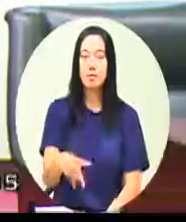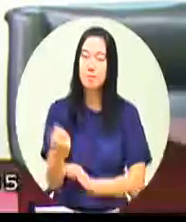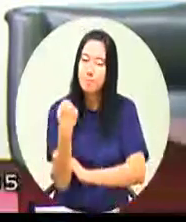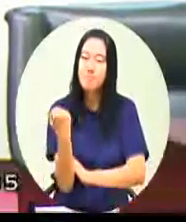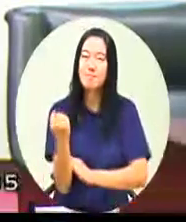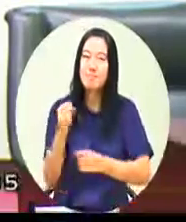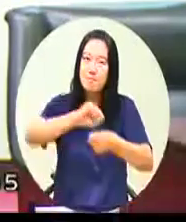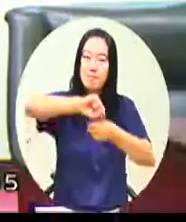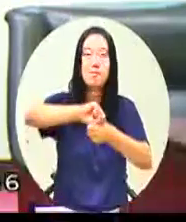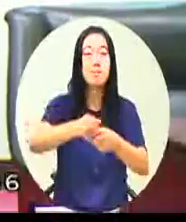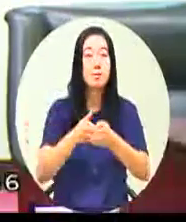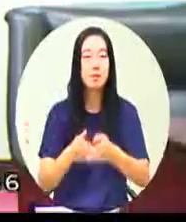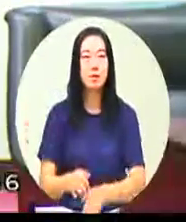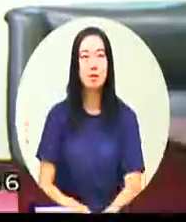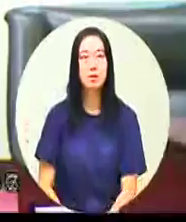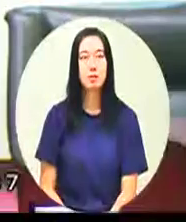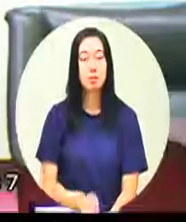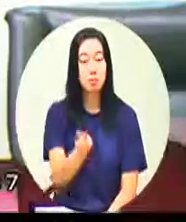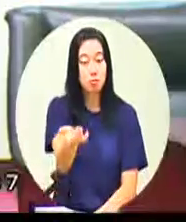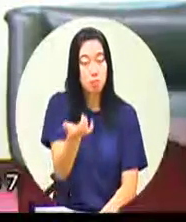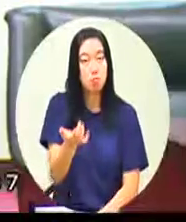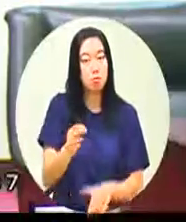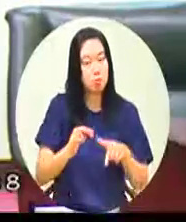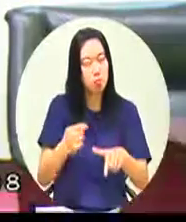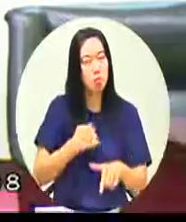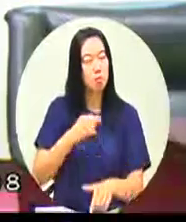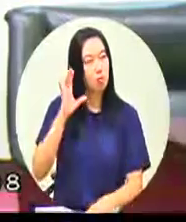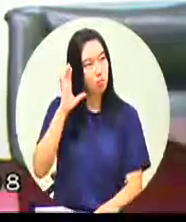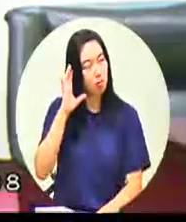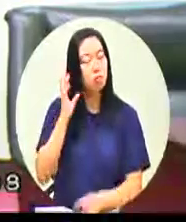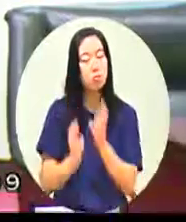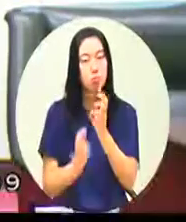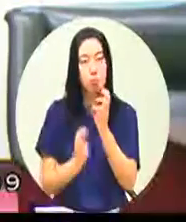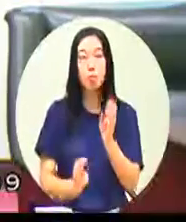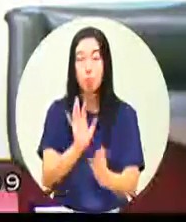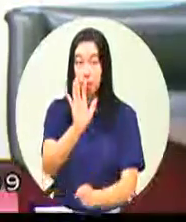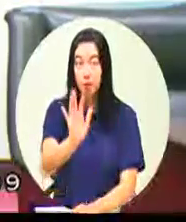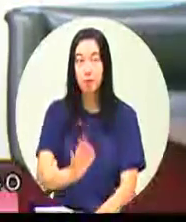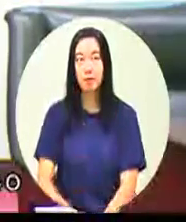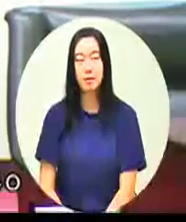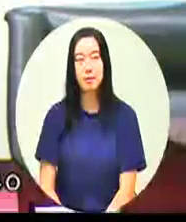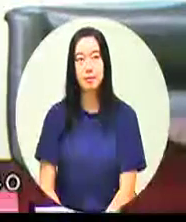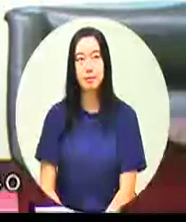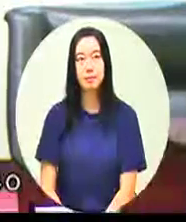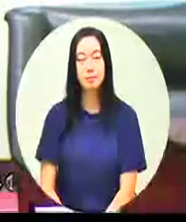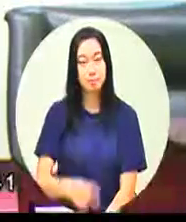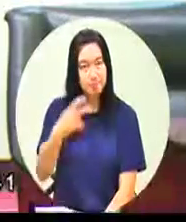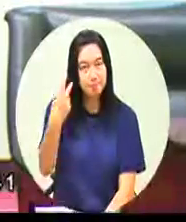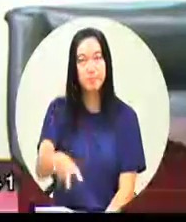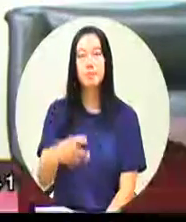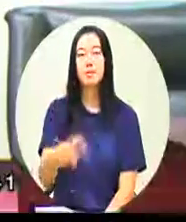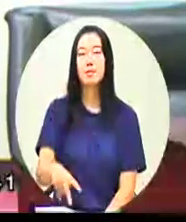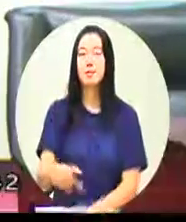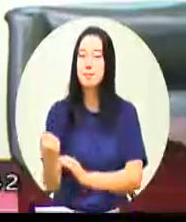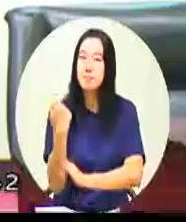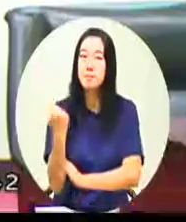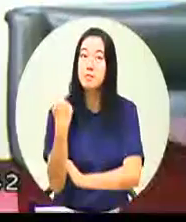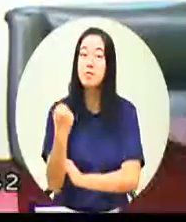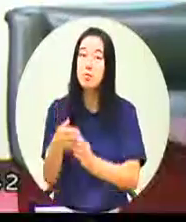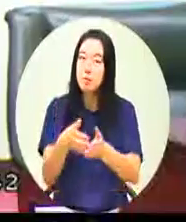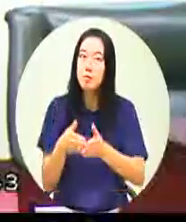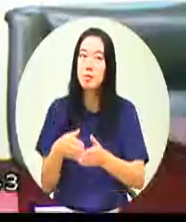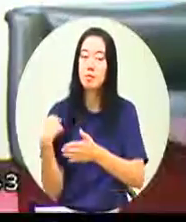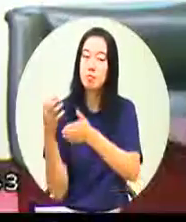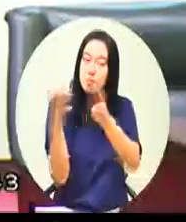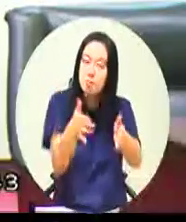真的，你拄仔讲啊，哦，介绍了我嘛，听啊真详细，是不是？来再加强，是不是来朝这个